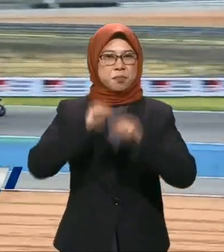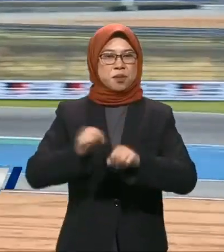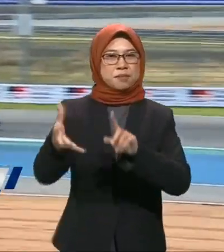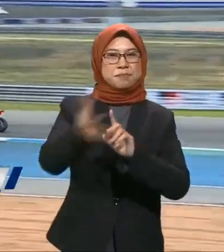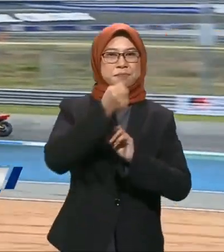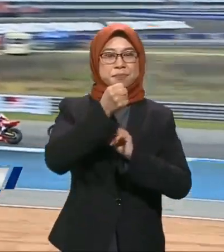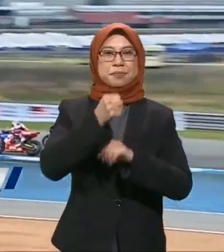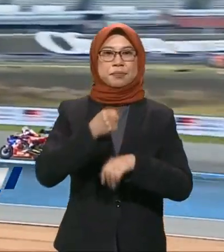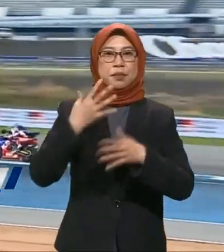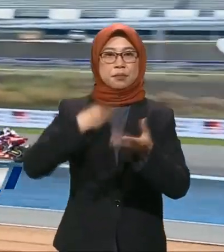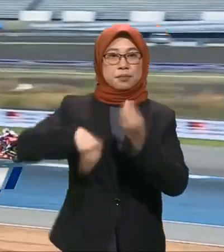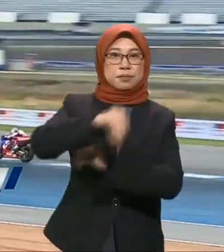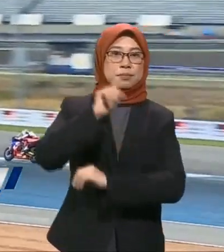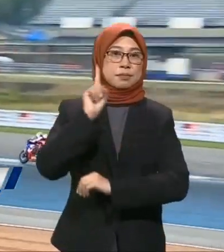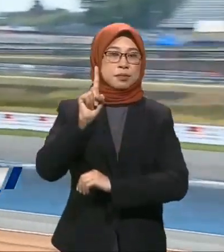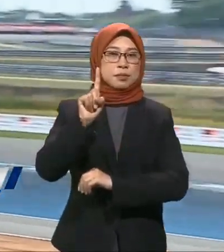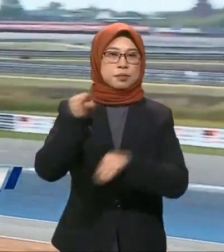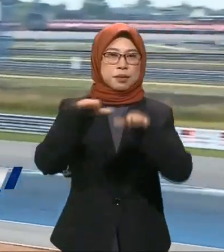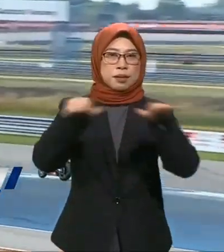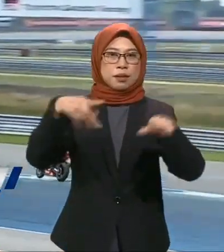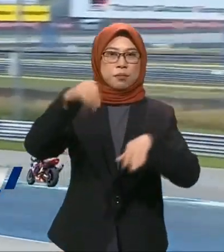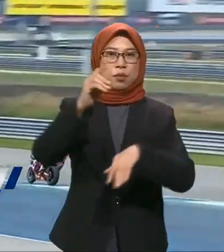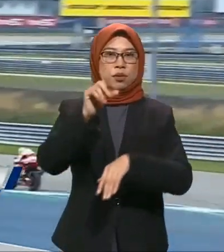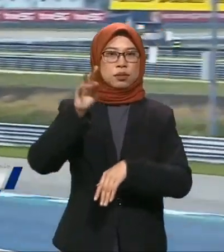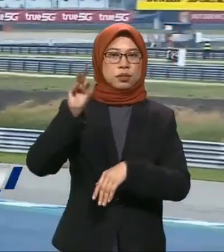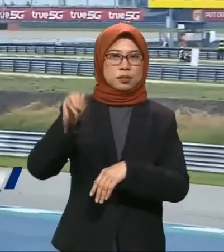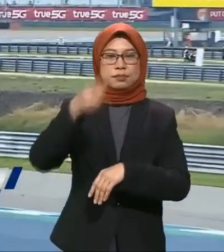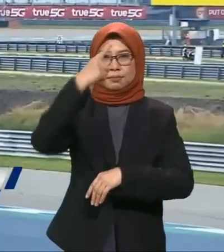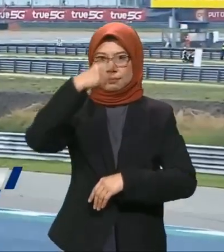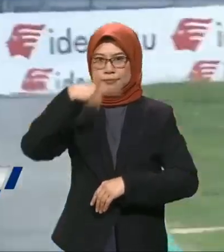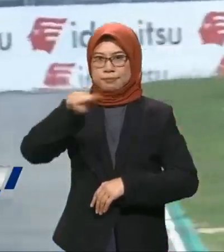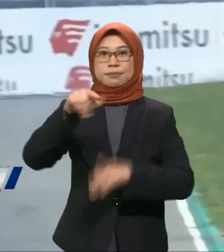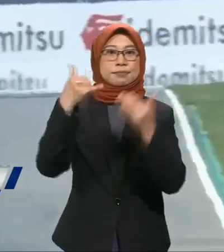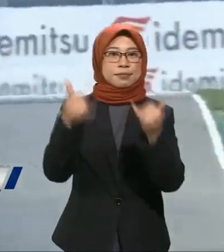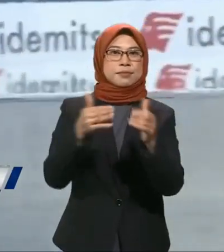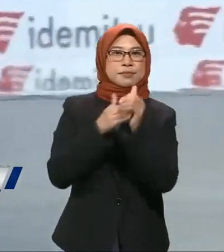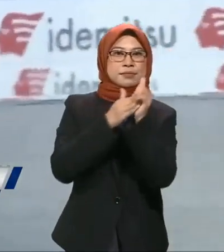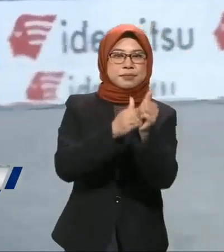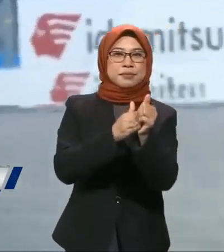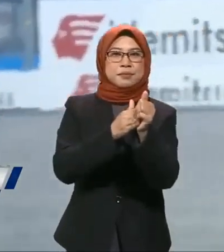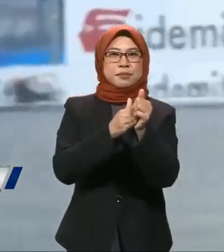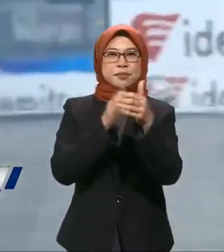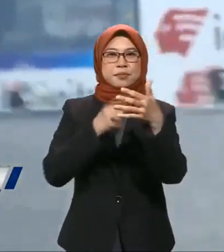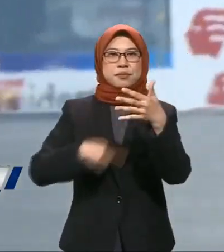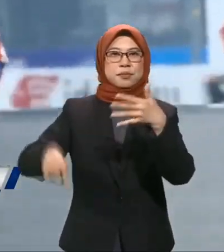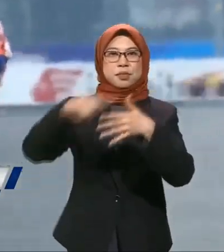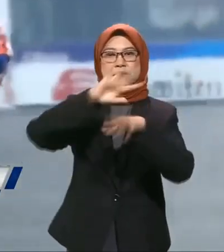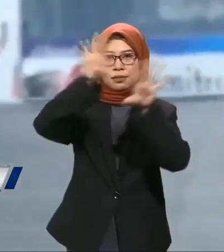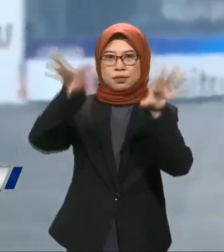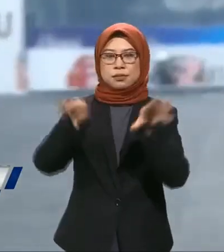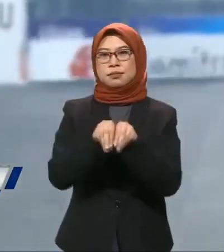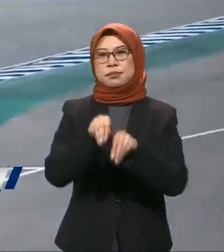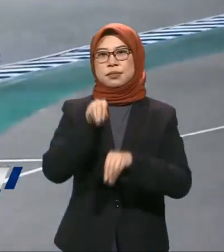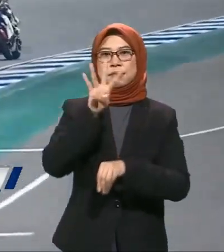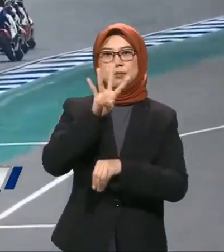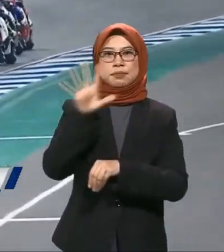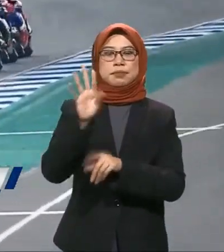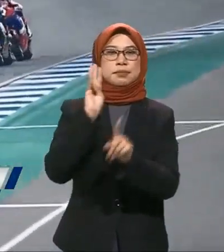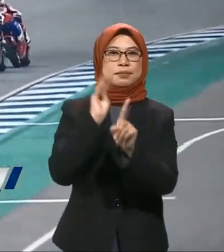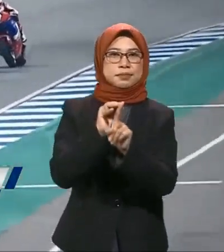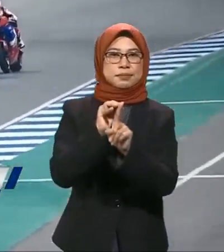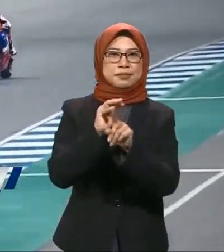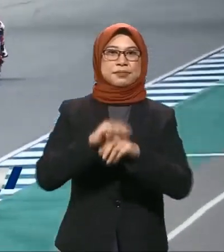satu pusingan, Zakwan yang meraih podium dalam perlumbaan di Thailand kini memimpin carta pelumba keseluruhan dengan 45